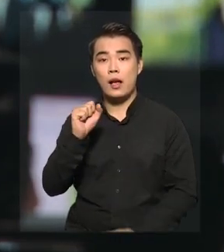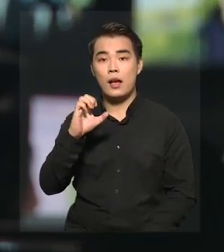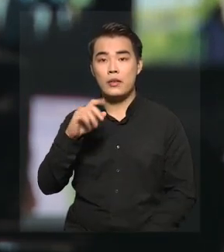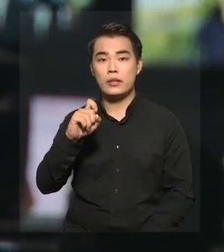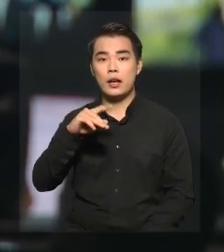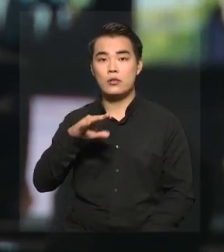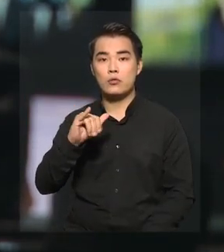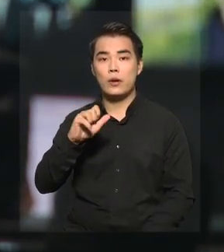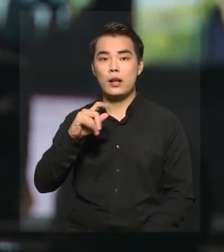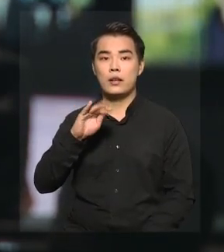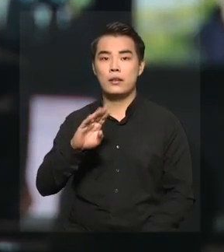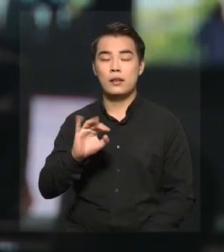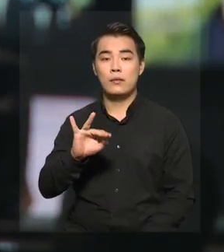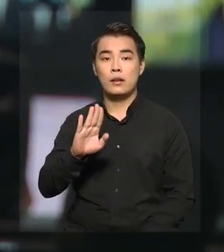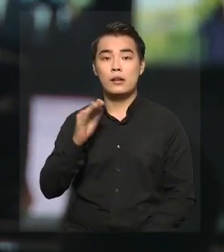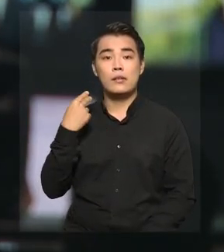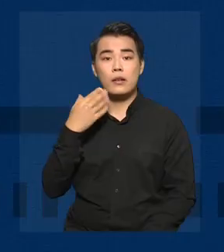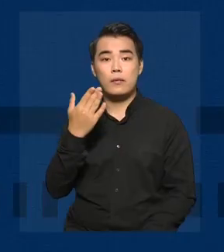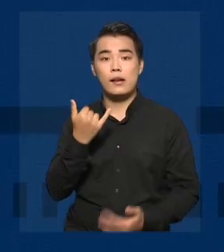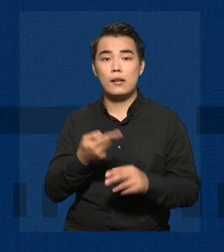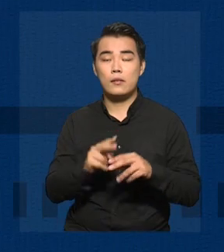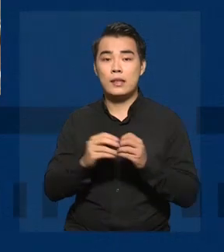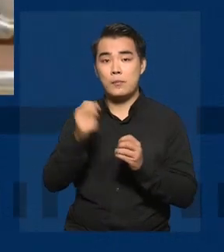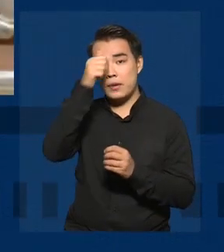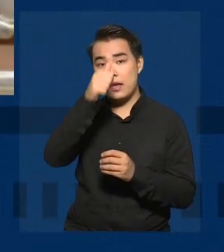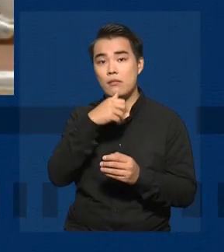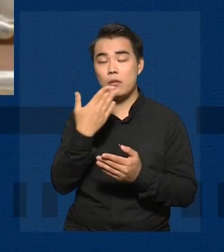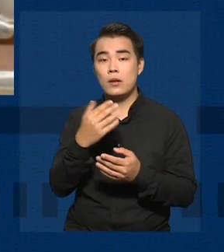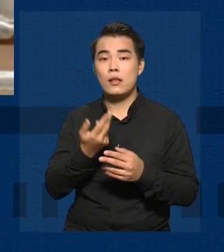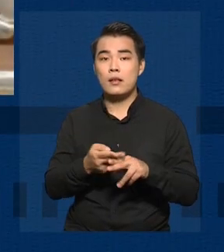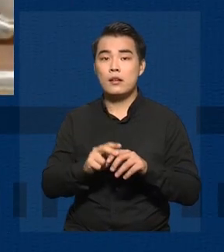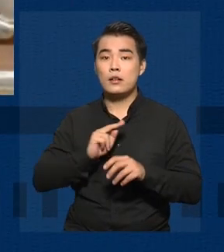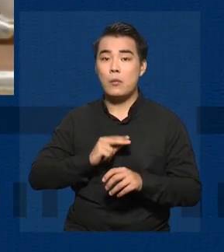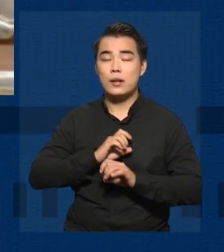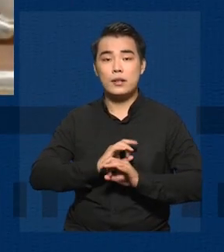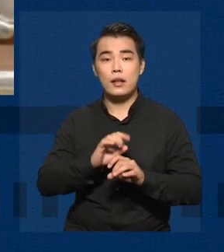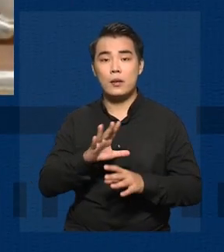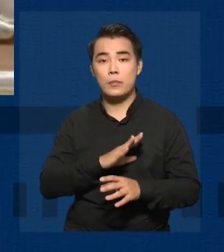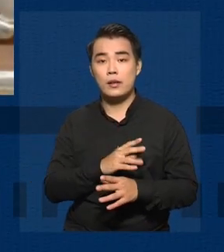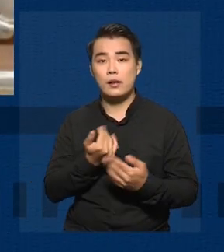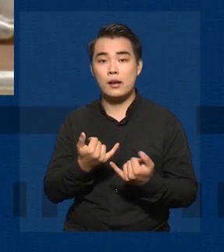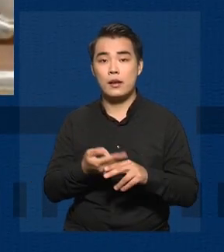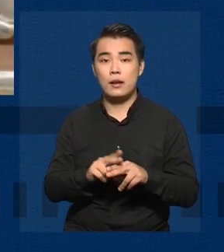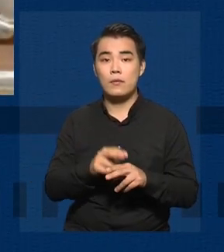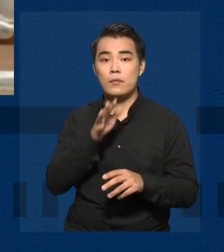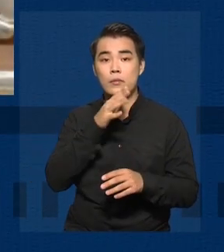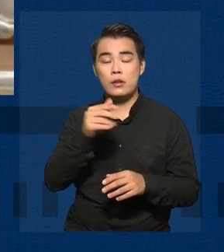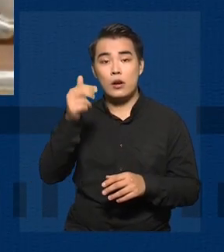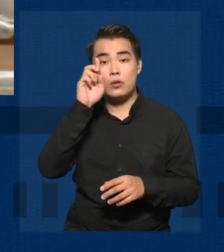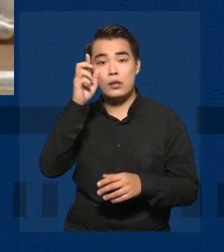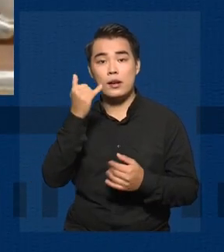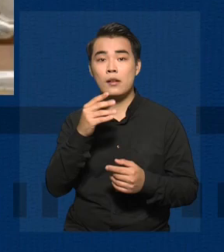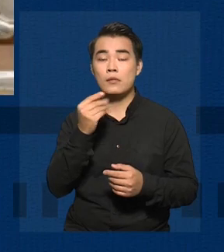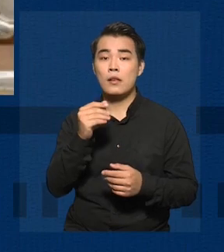Жұмағали президентке биылғы 10 айда атқарылған жұмыстың нәтижесі жөнінде баяндады. Сонымен осы уақыт ішінде елімізде